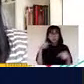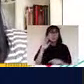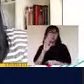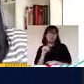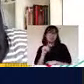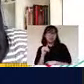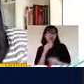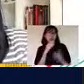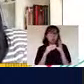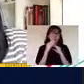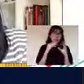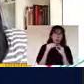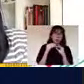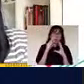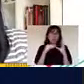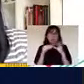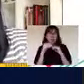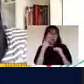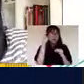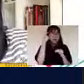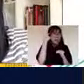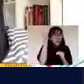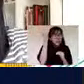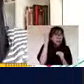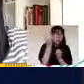diskursus dan